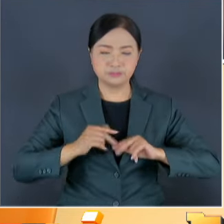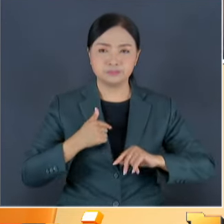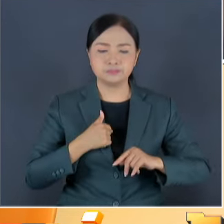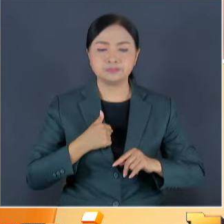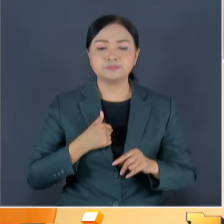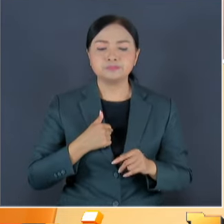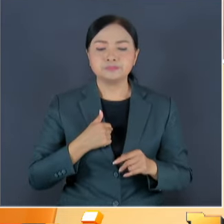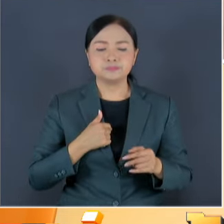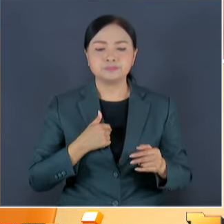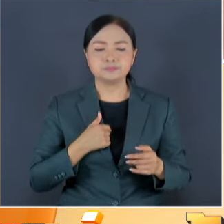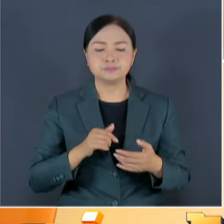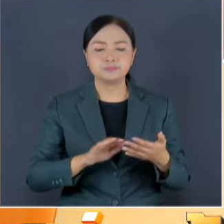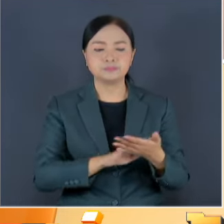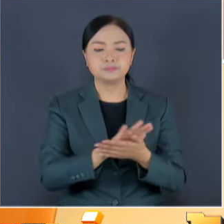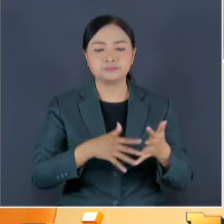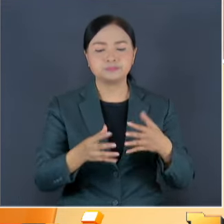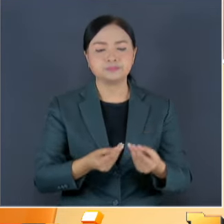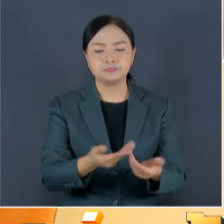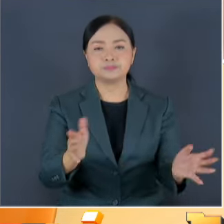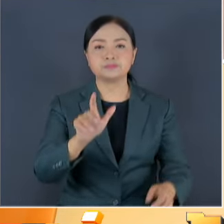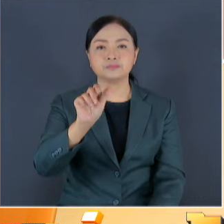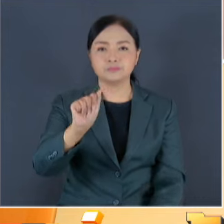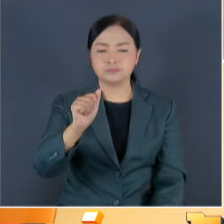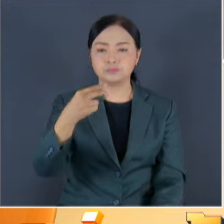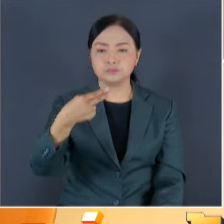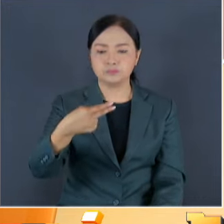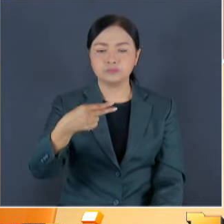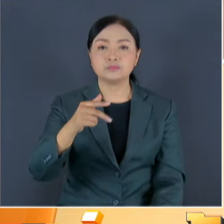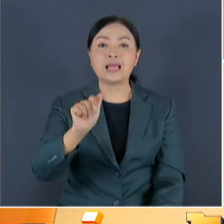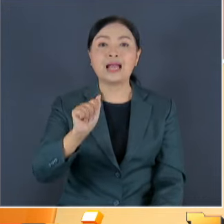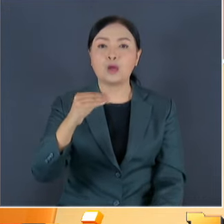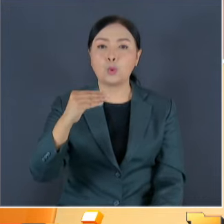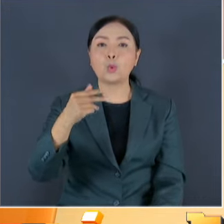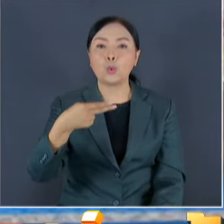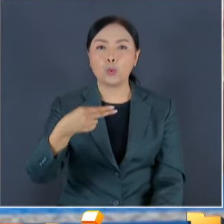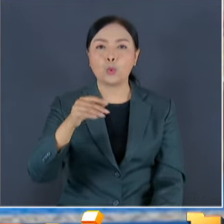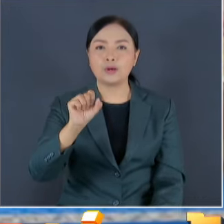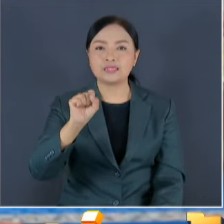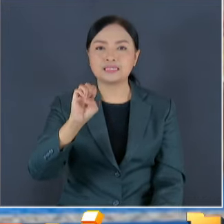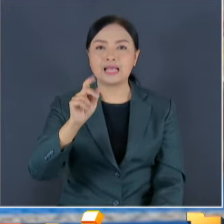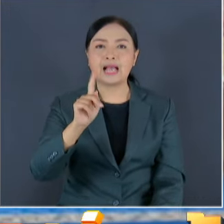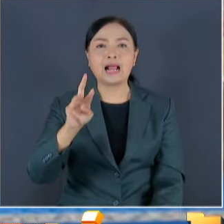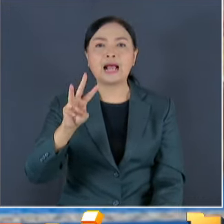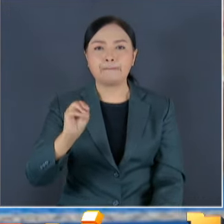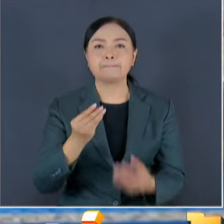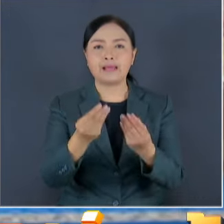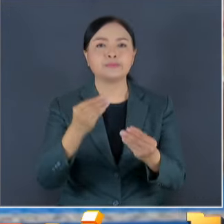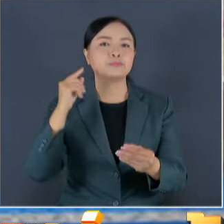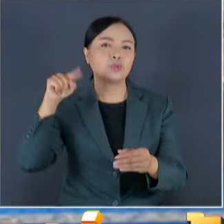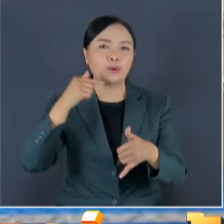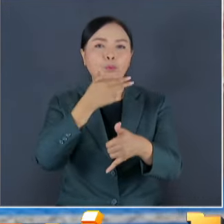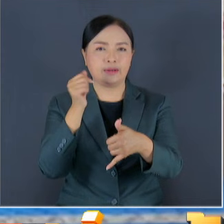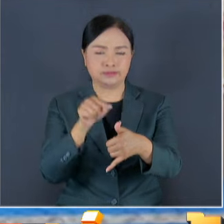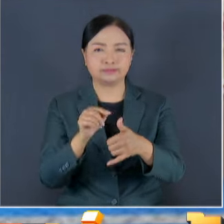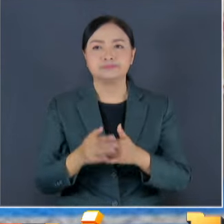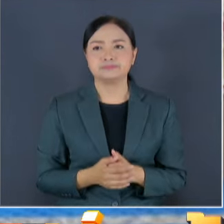ขออโหสิกรรมให้หวานเจี๊ยบและแสดงความเสียใจกับครอบครัวด้วยค่ะ ขออโหสิกรรมให้เขาอะไรเงี้ยเพราะว่